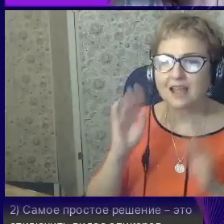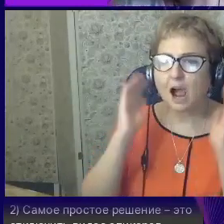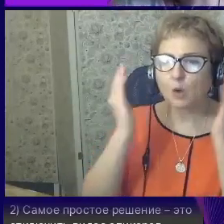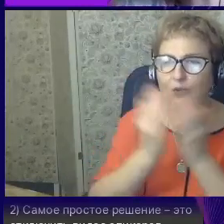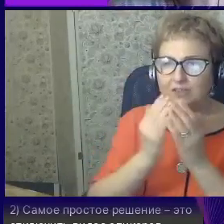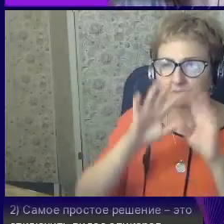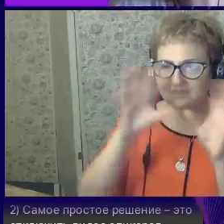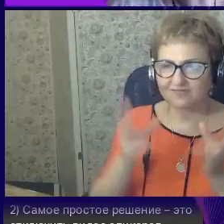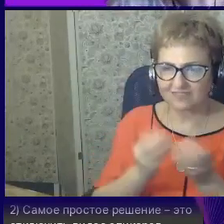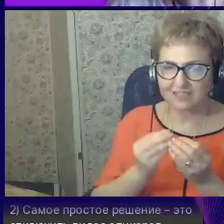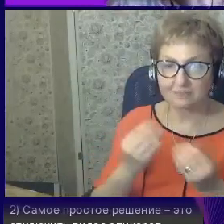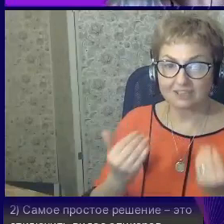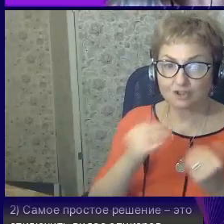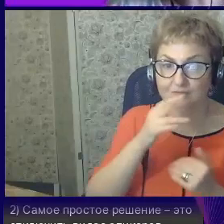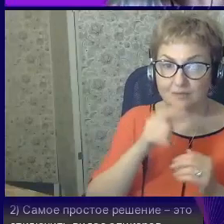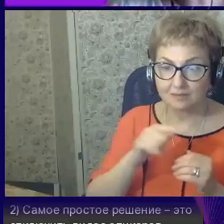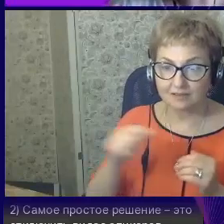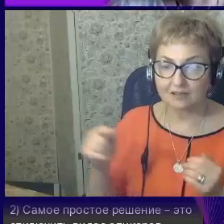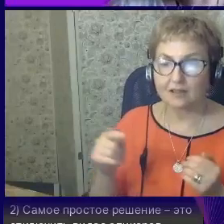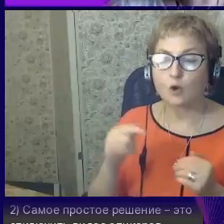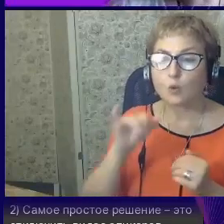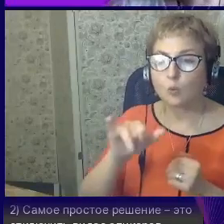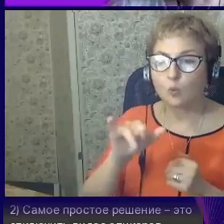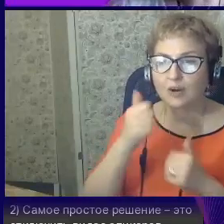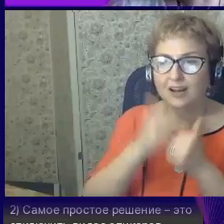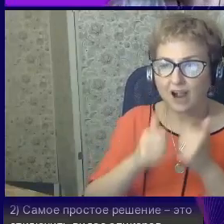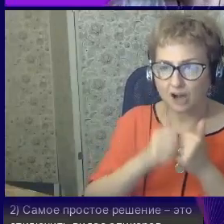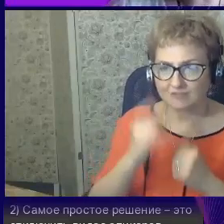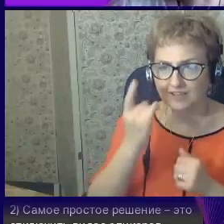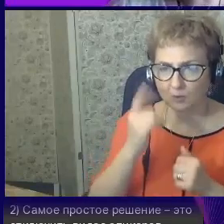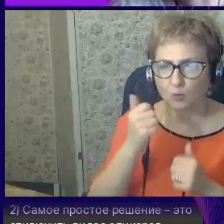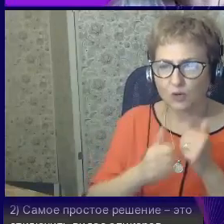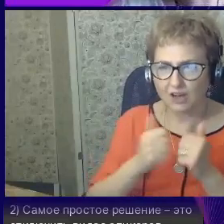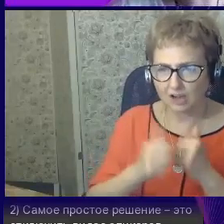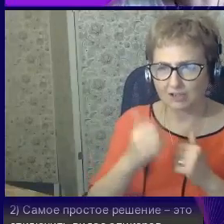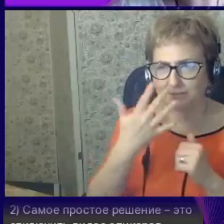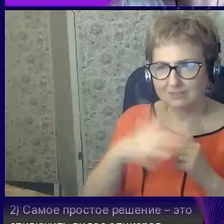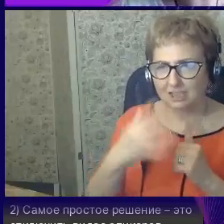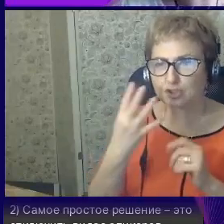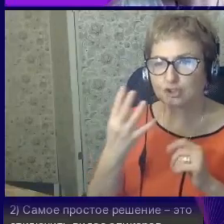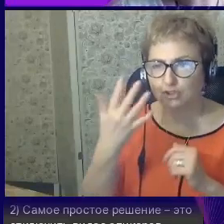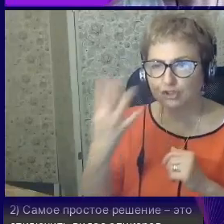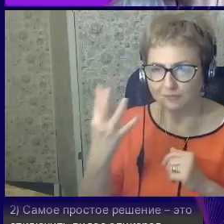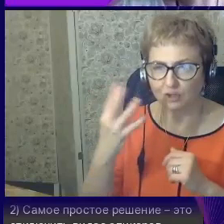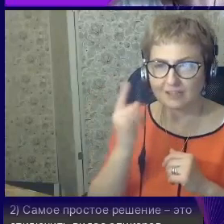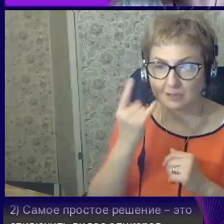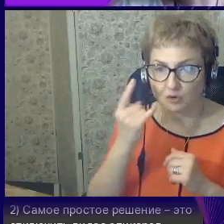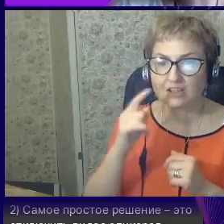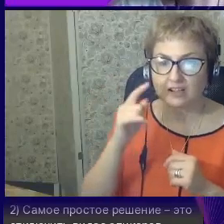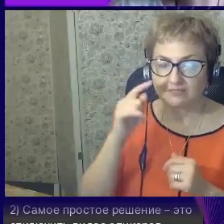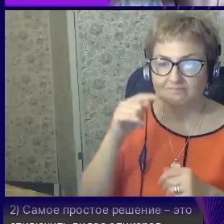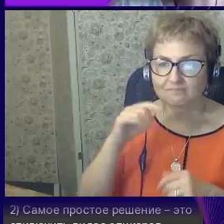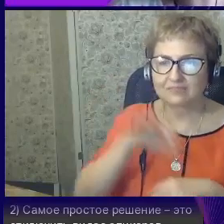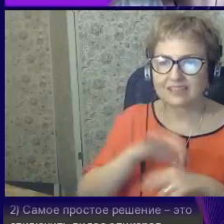аутизме в целом. В настоящий момент примерно у каждого ребенка, у каждого 54-го ребенка диагностируется